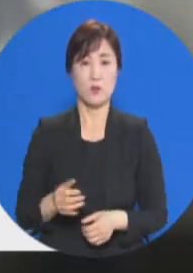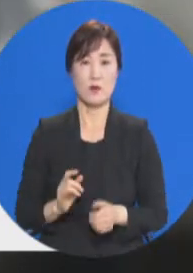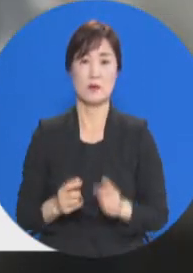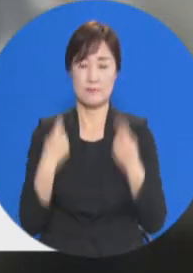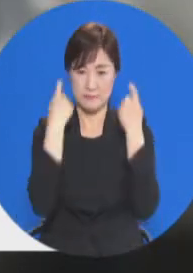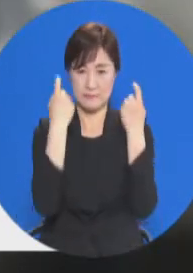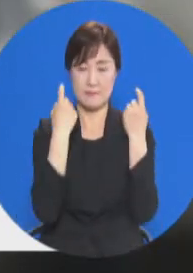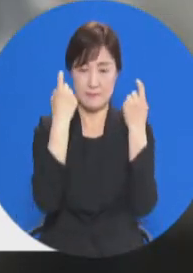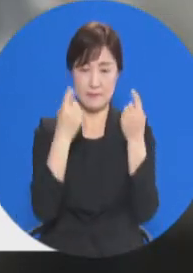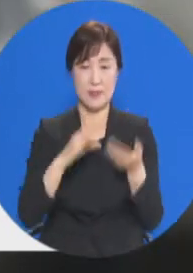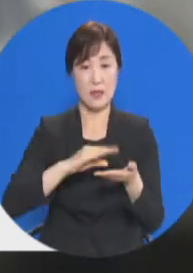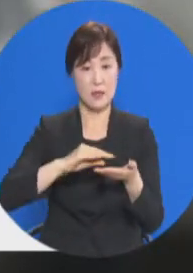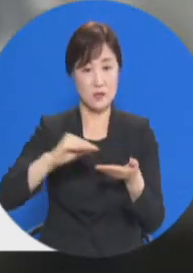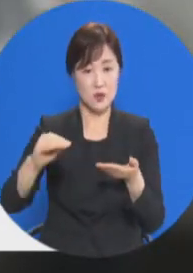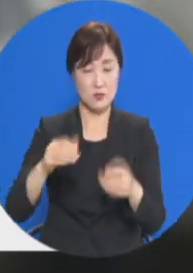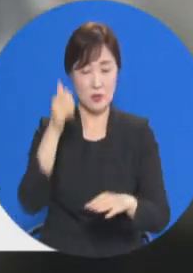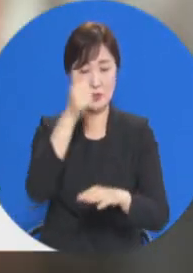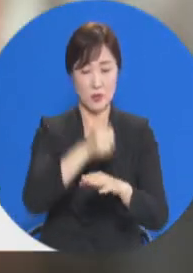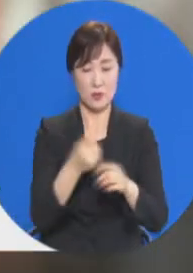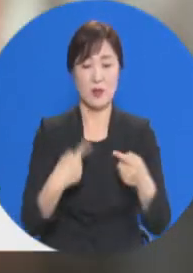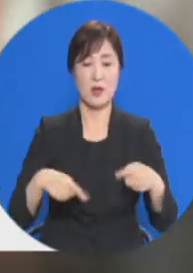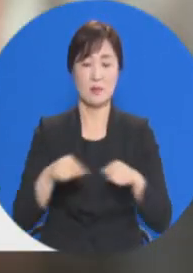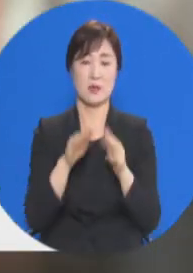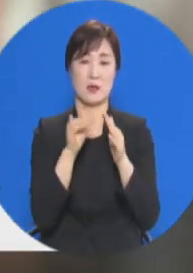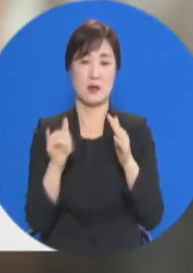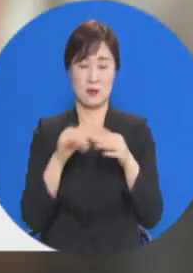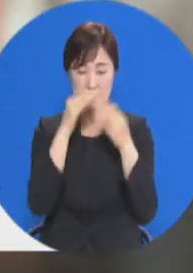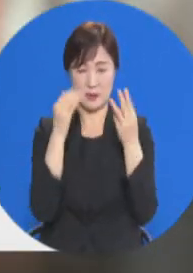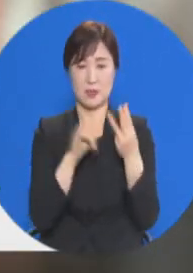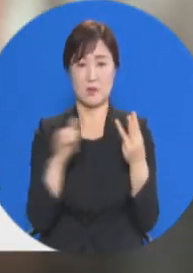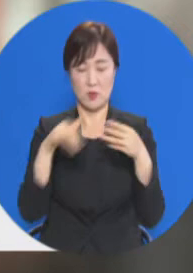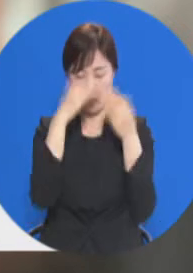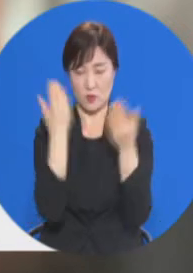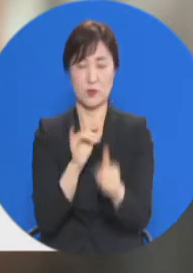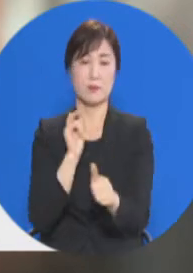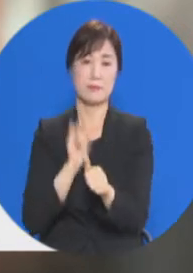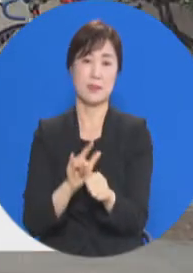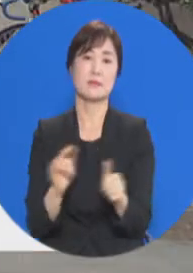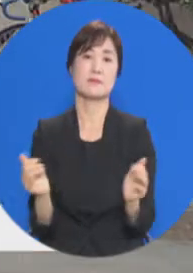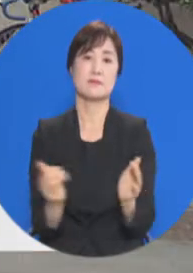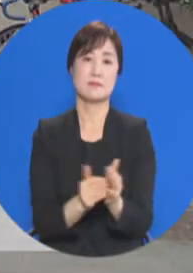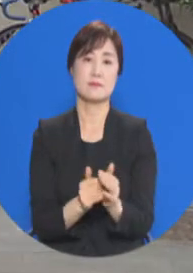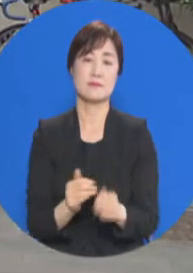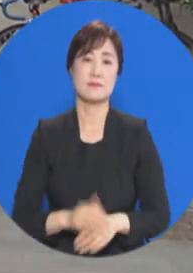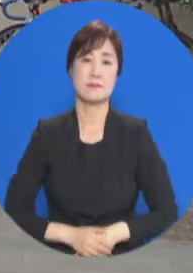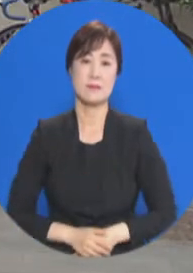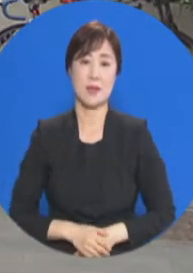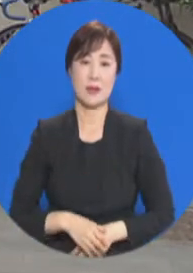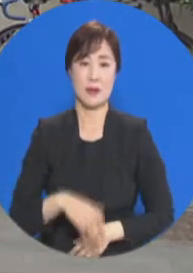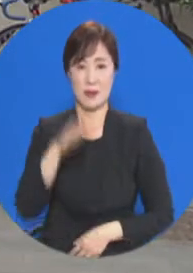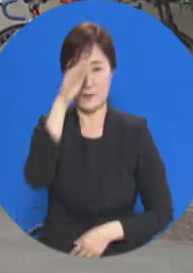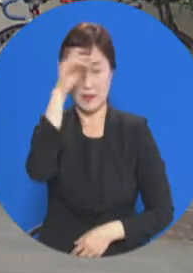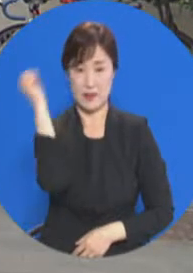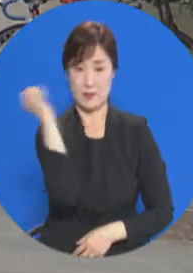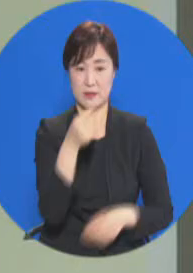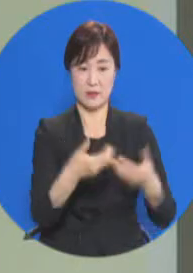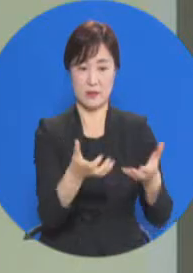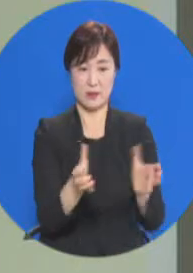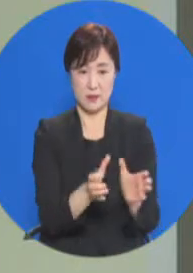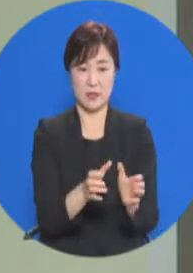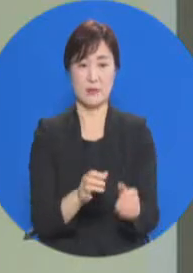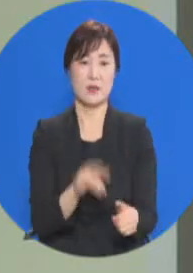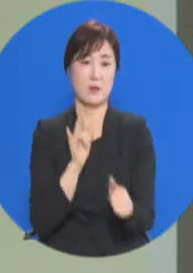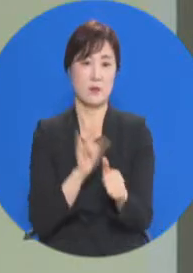갔고 결국 여행을 함께 간 가족 3명 모두 코로나에 감염됐습니다. 배드민턴 클럽에서 코로나에